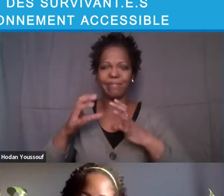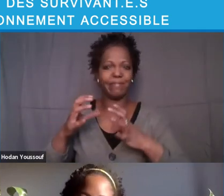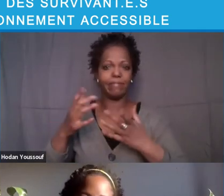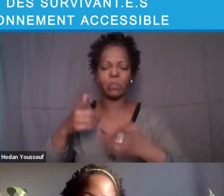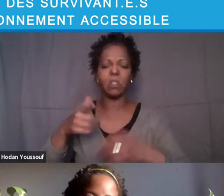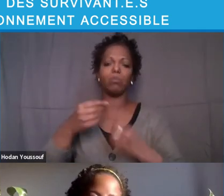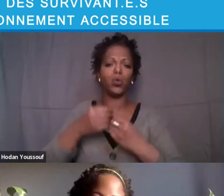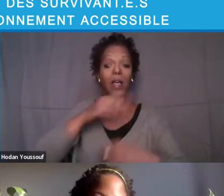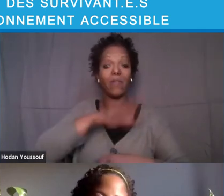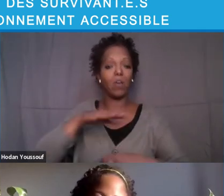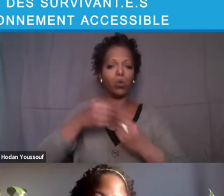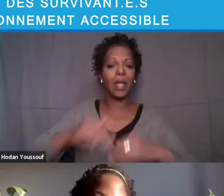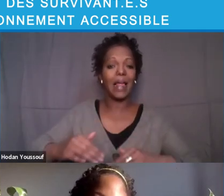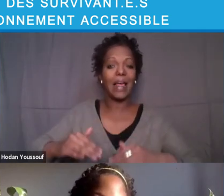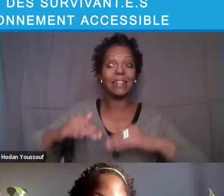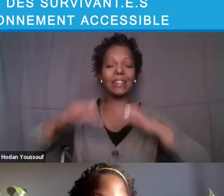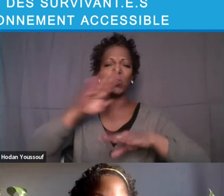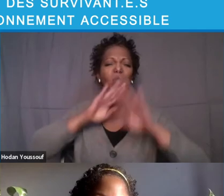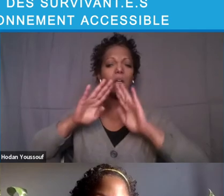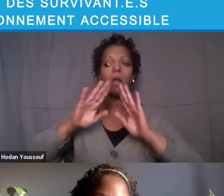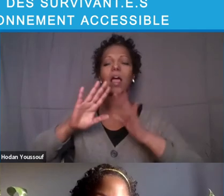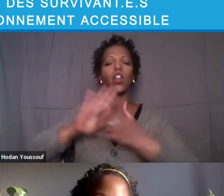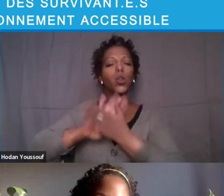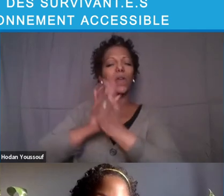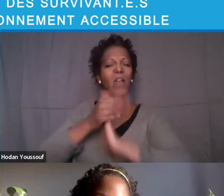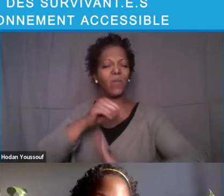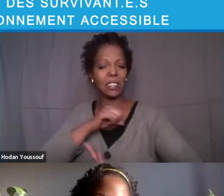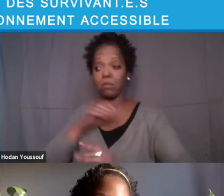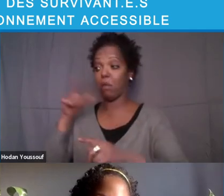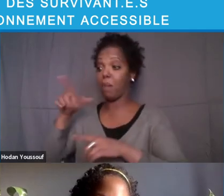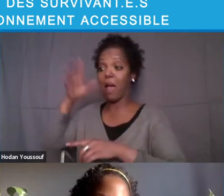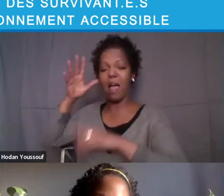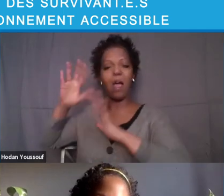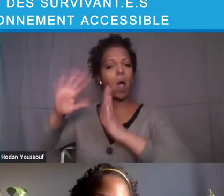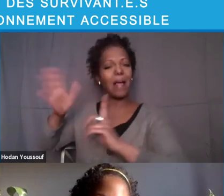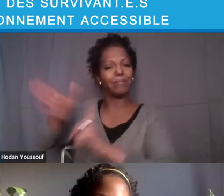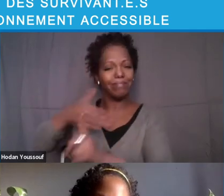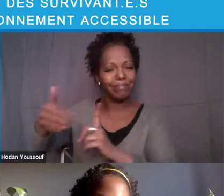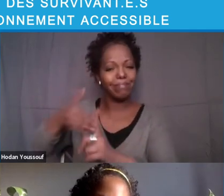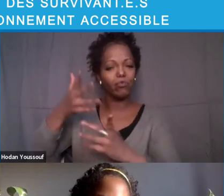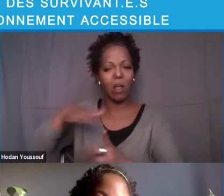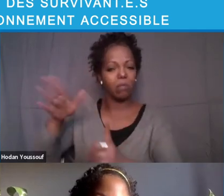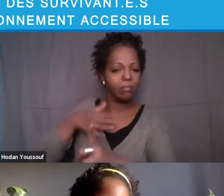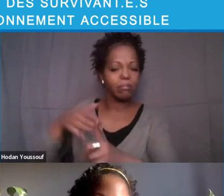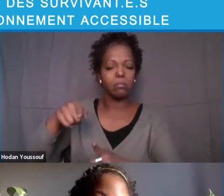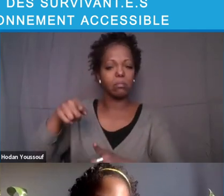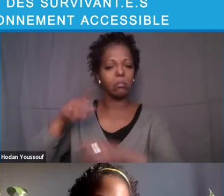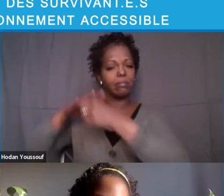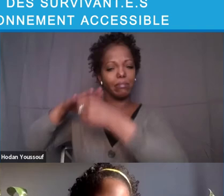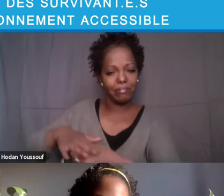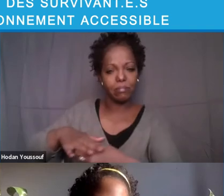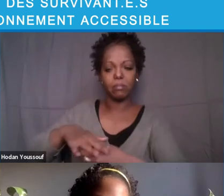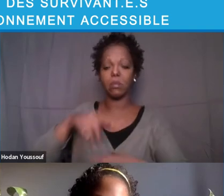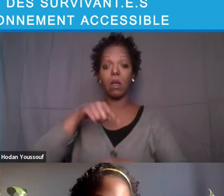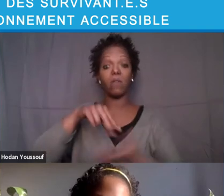comment communiquer avec leur enfant sourd. Donc, ces enfants-là accumulent des frustrations et